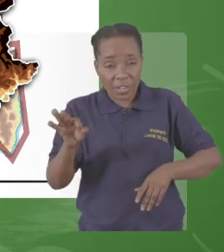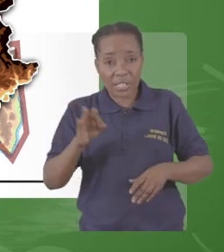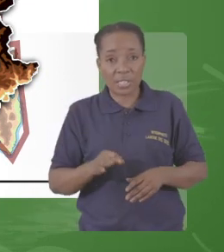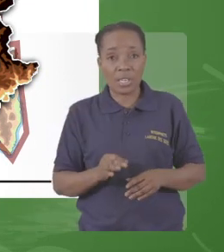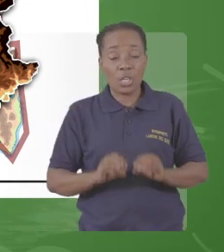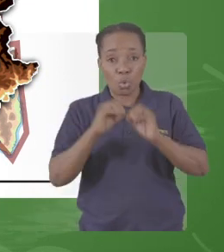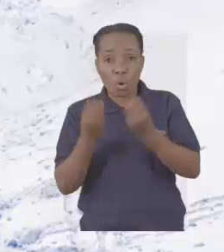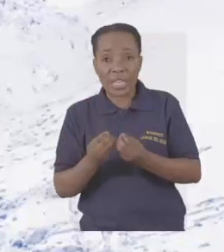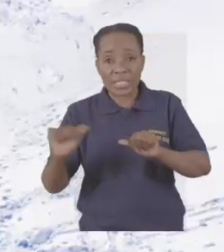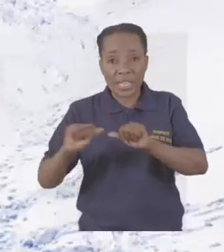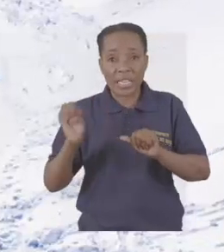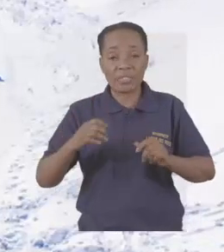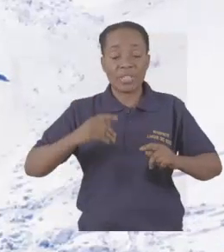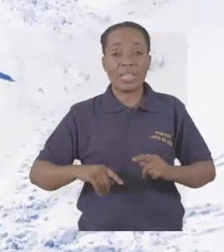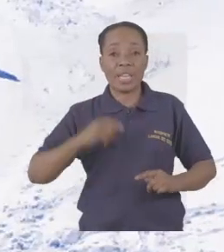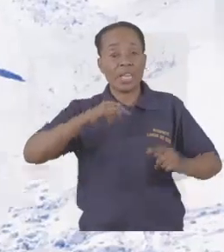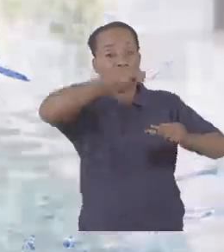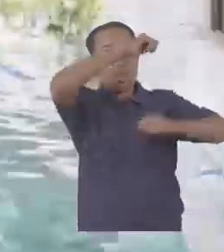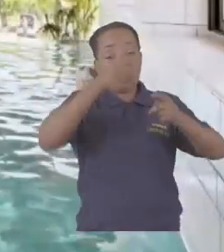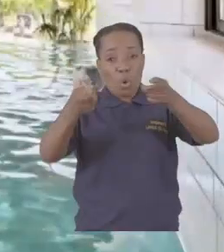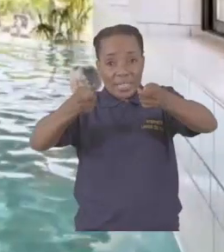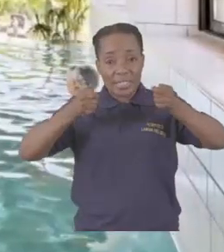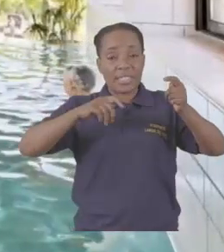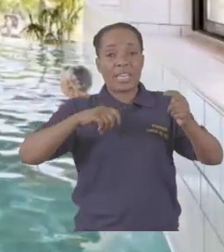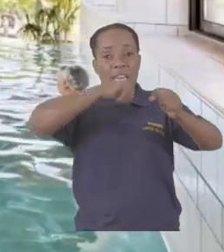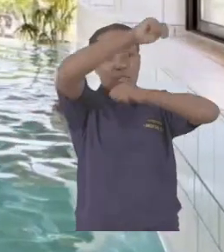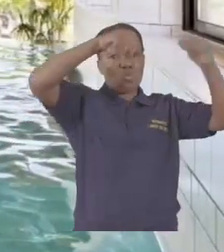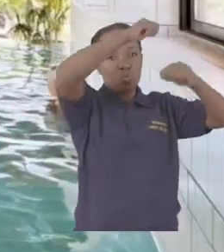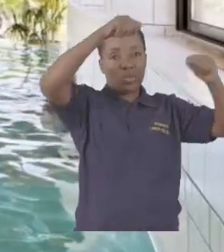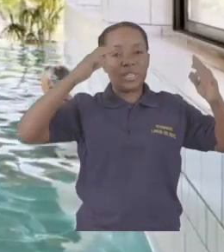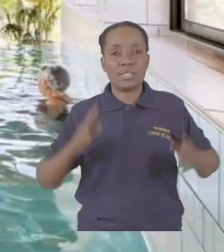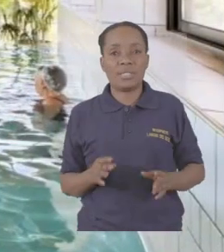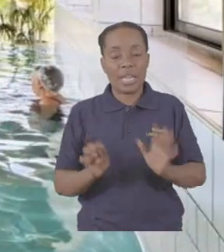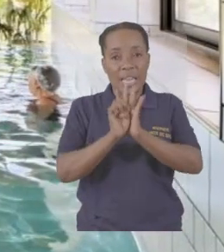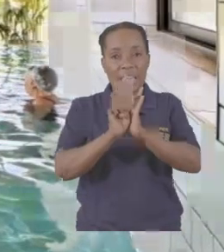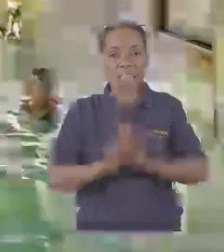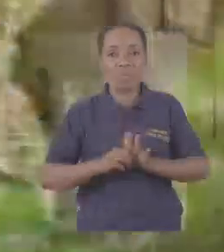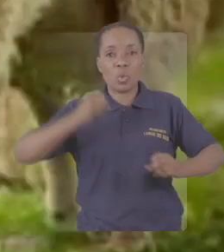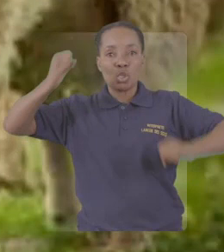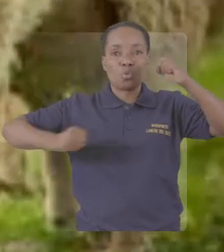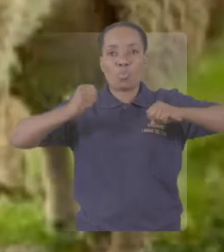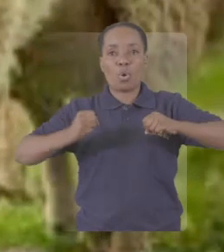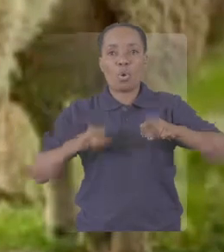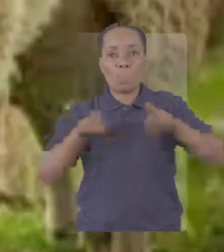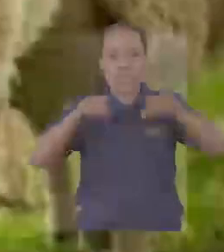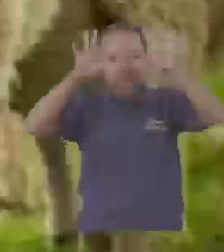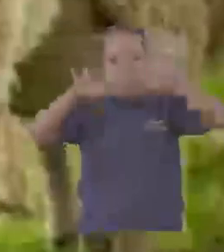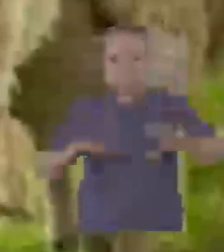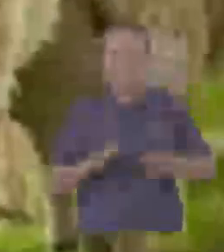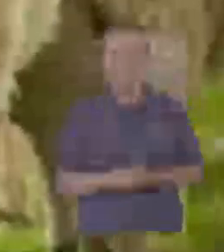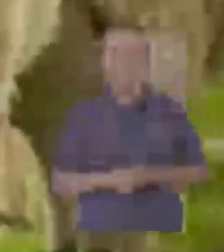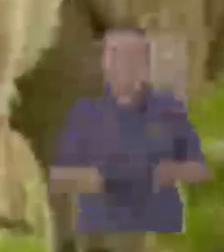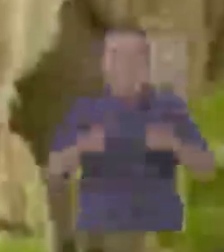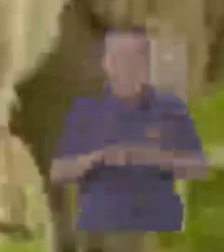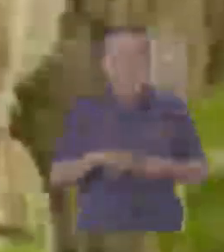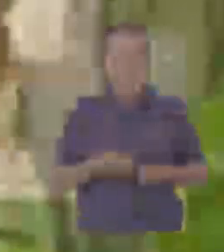activités touristiques, sports d'hiver, stations thermales, et même un élevage d'ovins de laine.